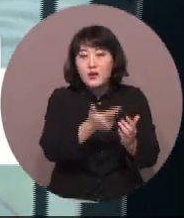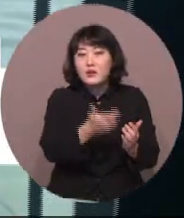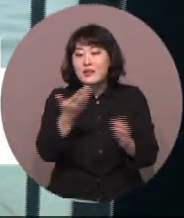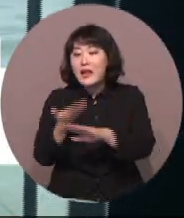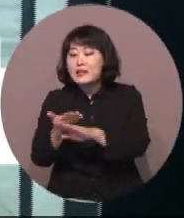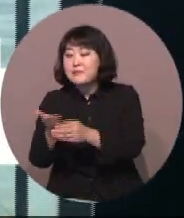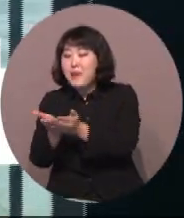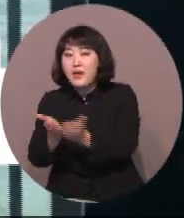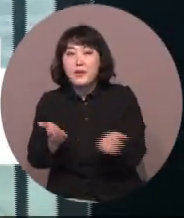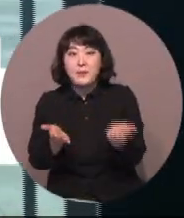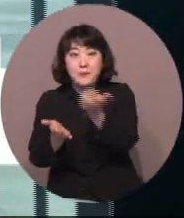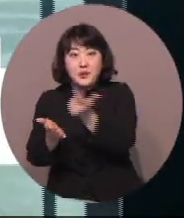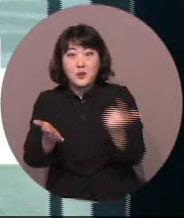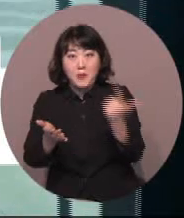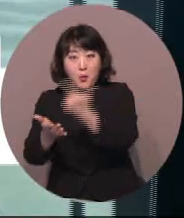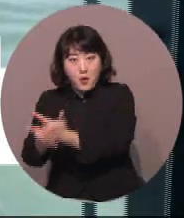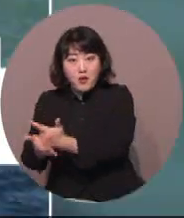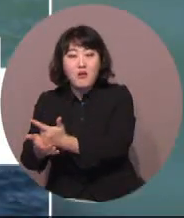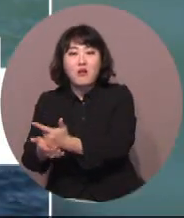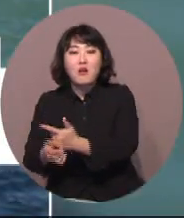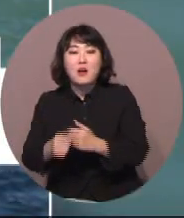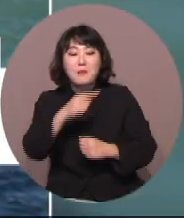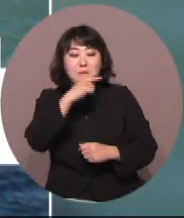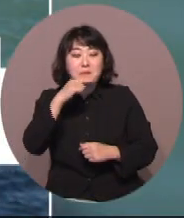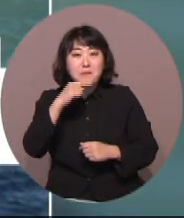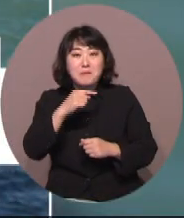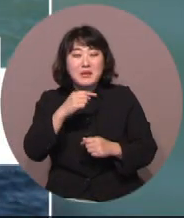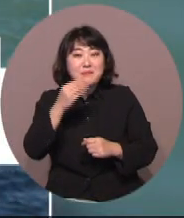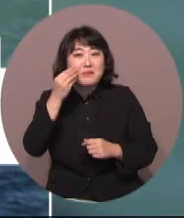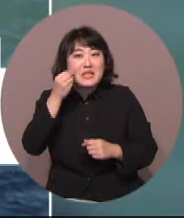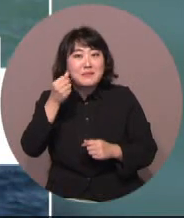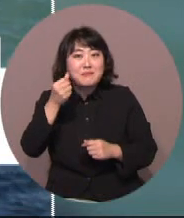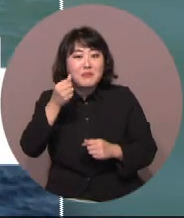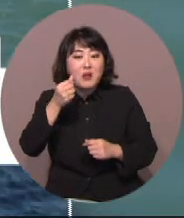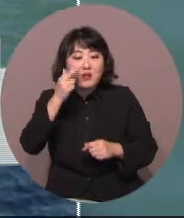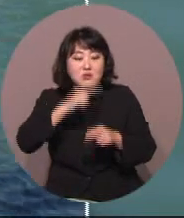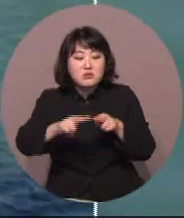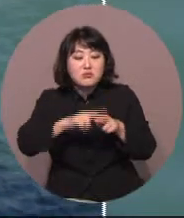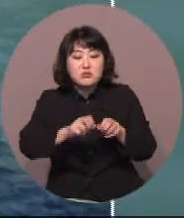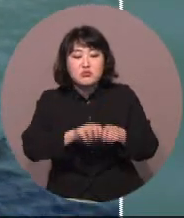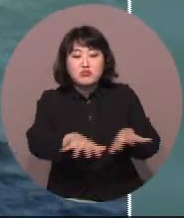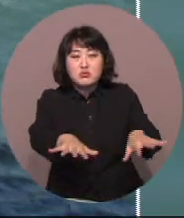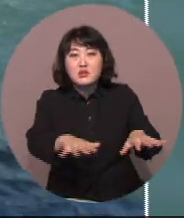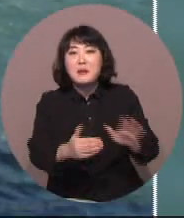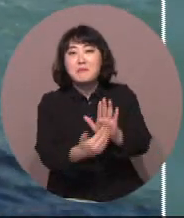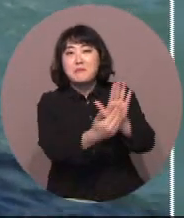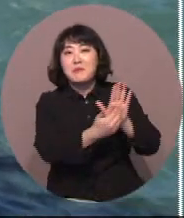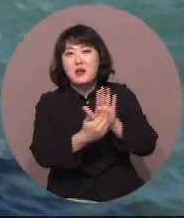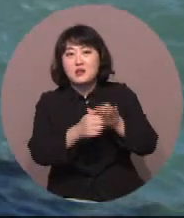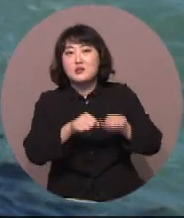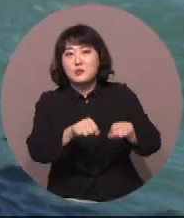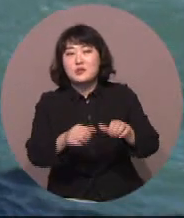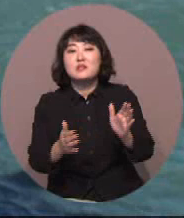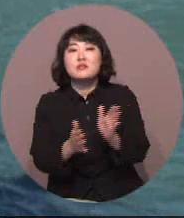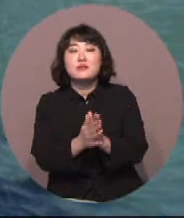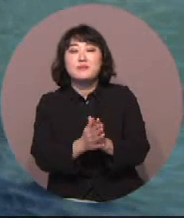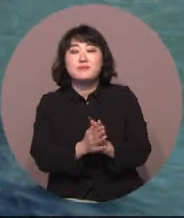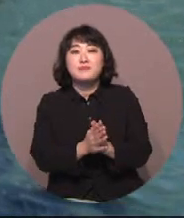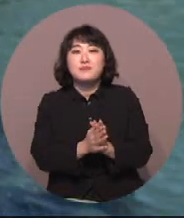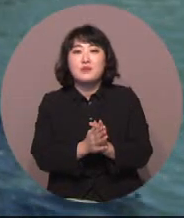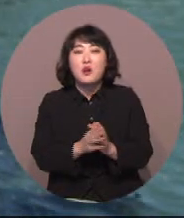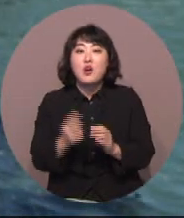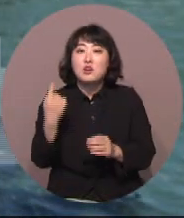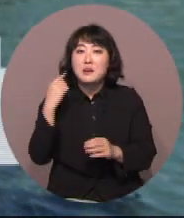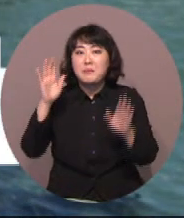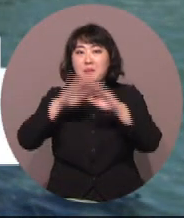어서 내 실려있던 기름이 일부 회상으로 유출될 긴급 방제 작업을 벌였습니다 어젯밤 9시